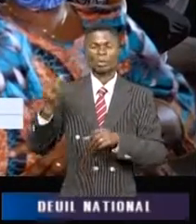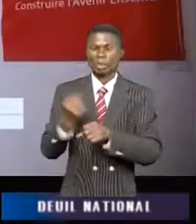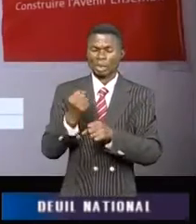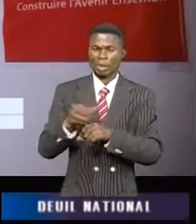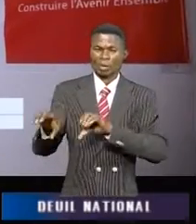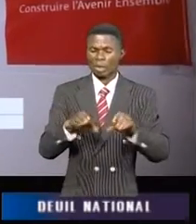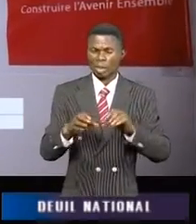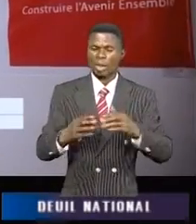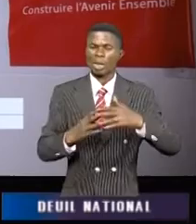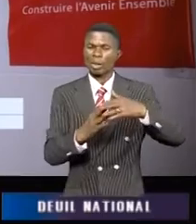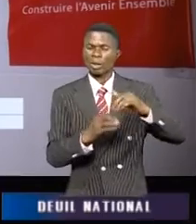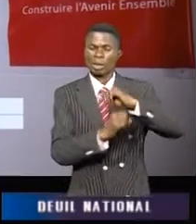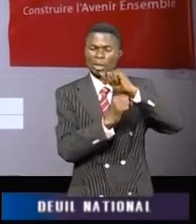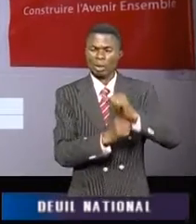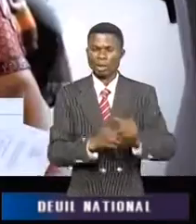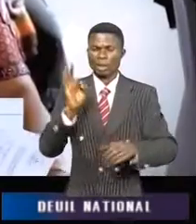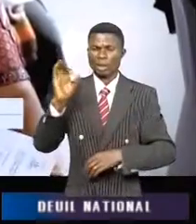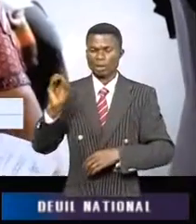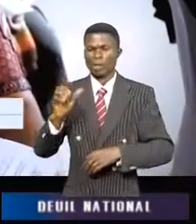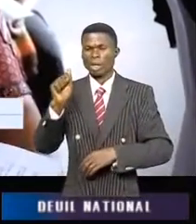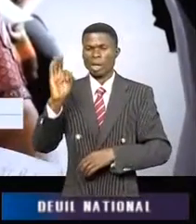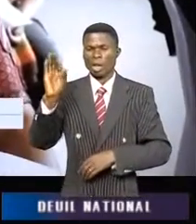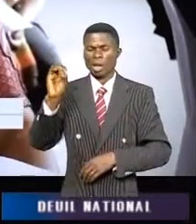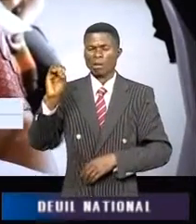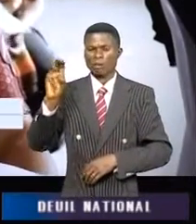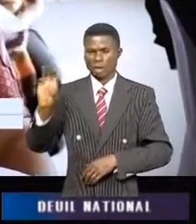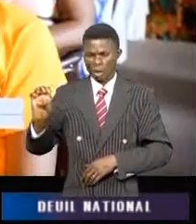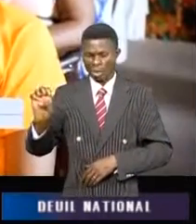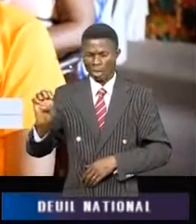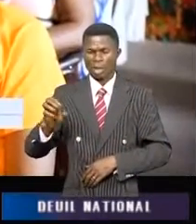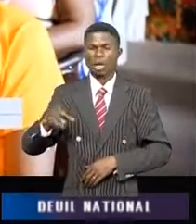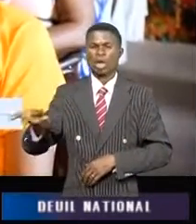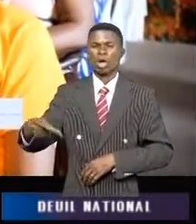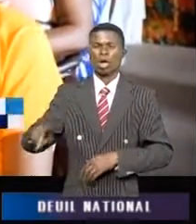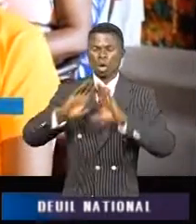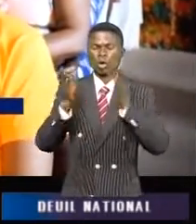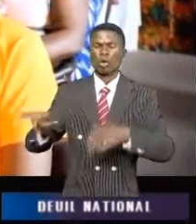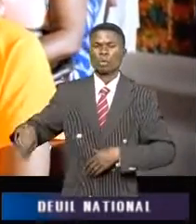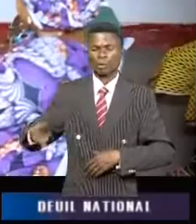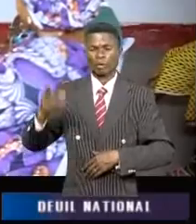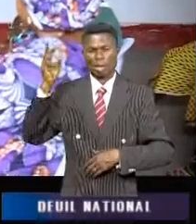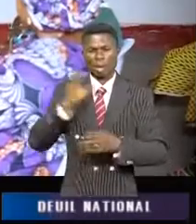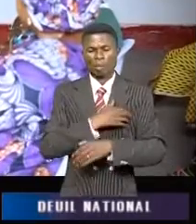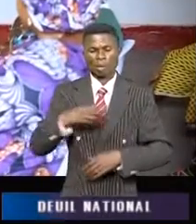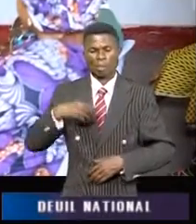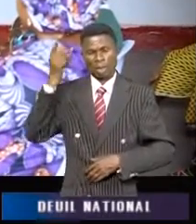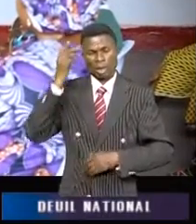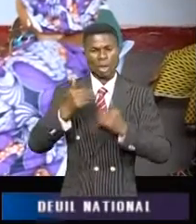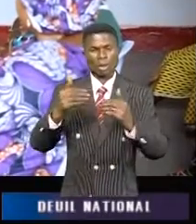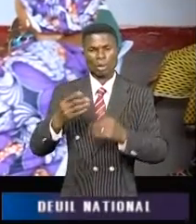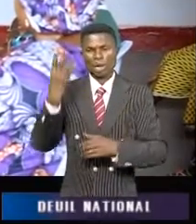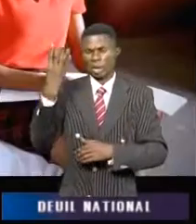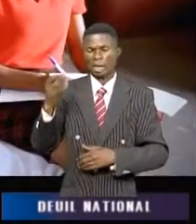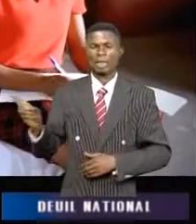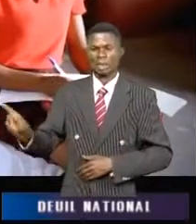un partenariat entre Finca et la FEC, particulièrement la Commission provinciale de femmes de Kinshasa, va se poursuivre dans 4